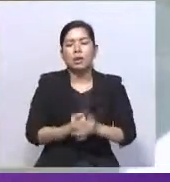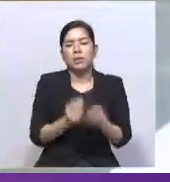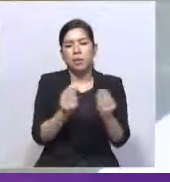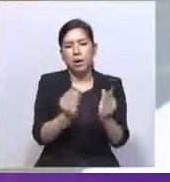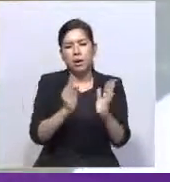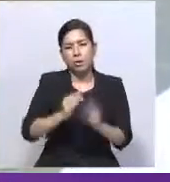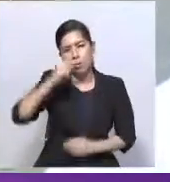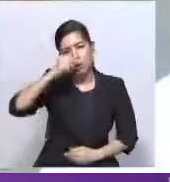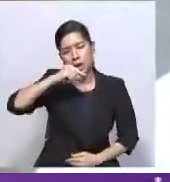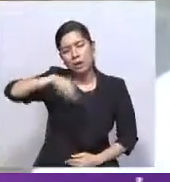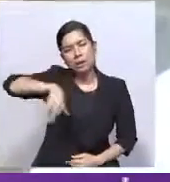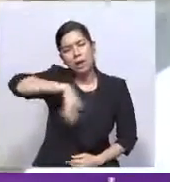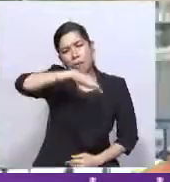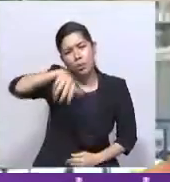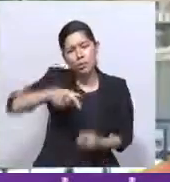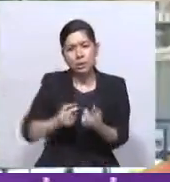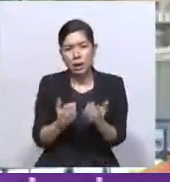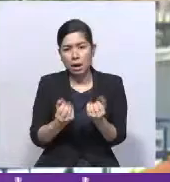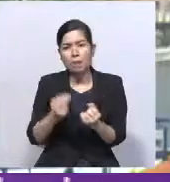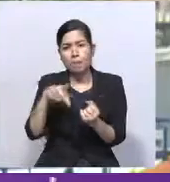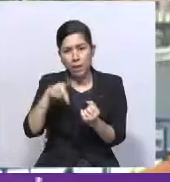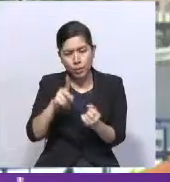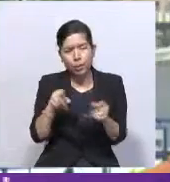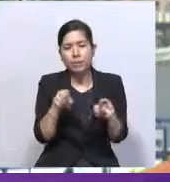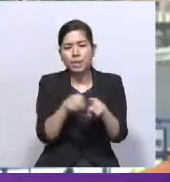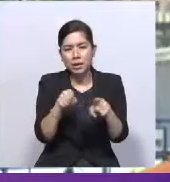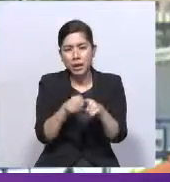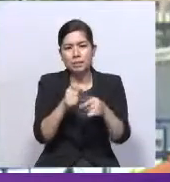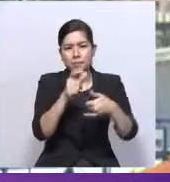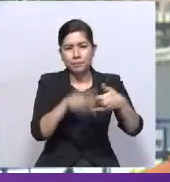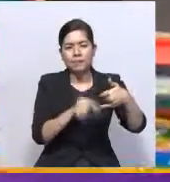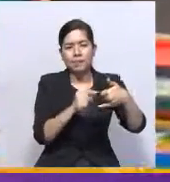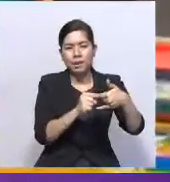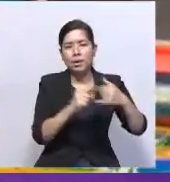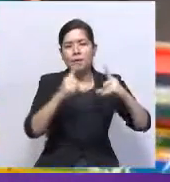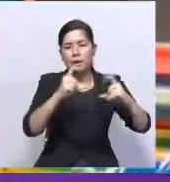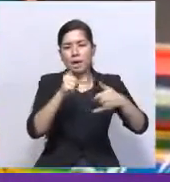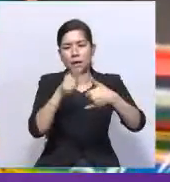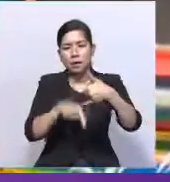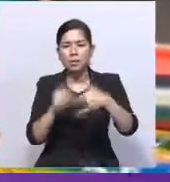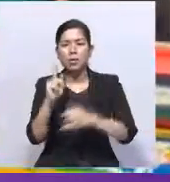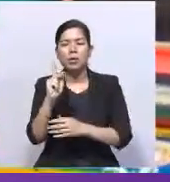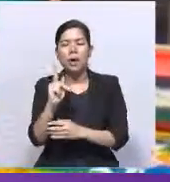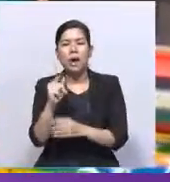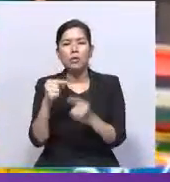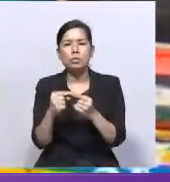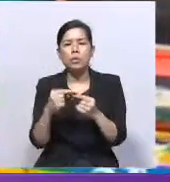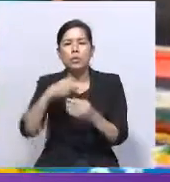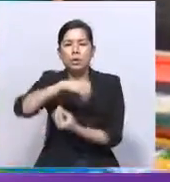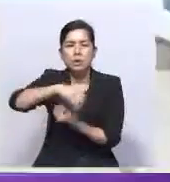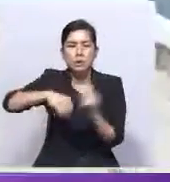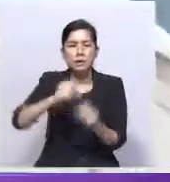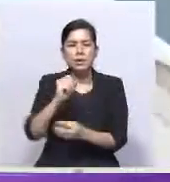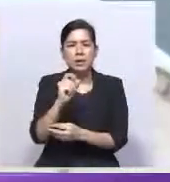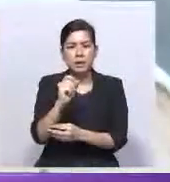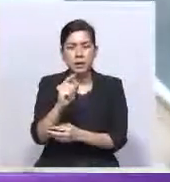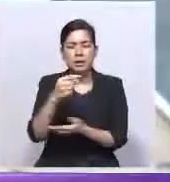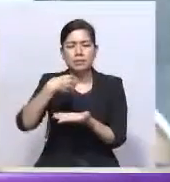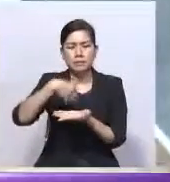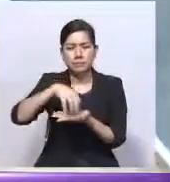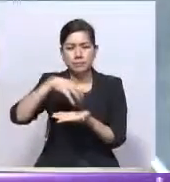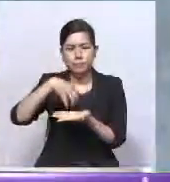ไทยทุกคนได้ใช้ประโยชน์ร่วมกันกิติพันธ์นุชชาวนาอโนชาอุสุวรรณทีมข่าวเศรษฐกิจรายงาน